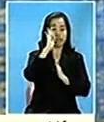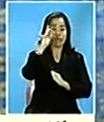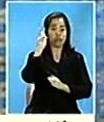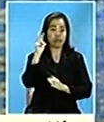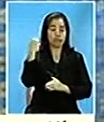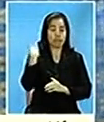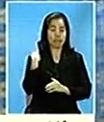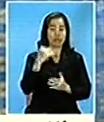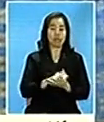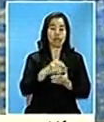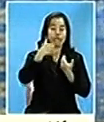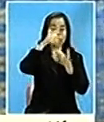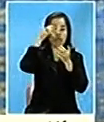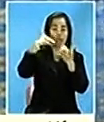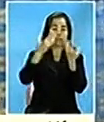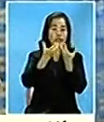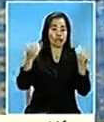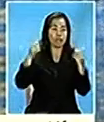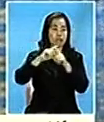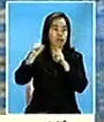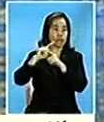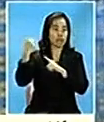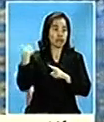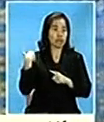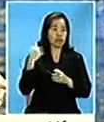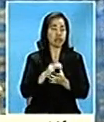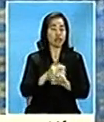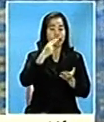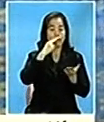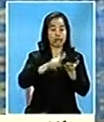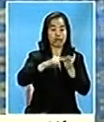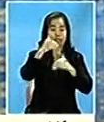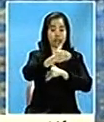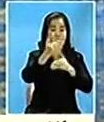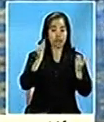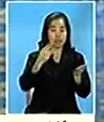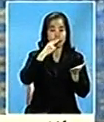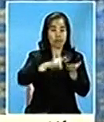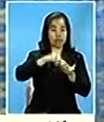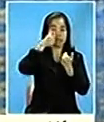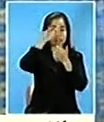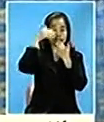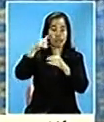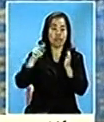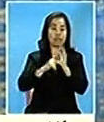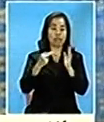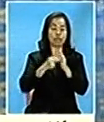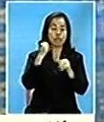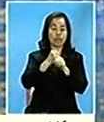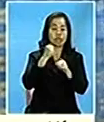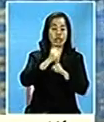ส่งสินค้าทั่วโลกรับส่งพัสดุไปรษณีย์สินค้าทั่วโลกเกิดจากโครงงานของนักศึกษาเนี่ย